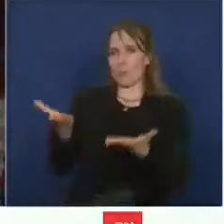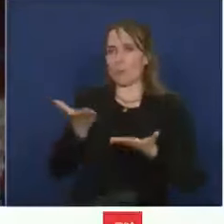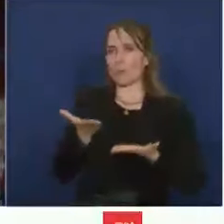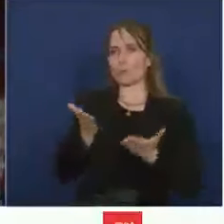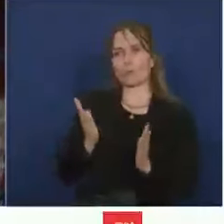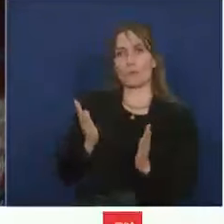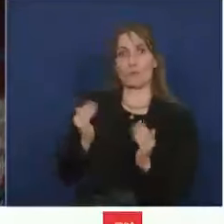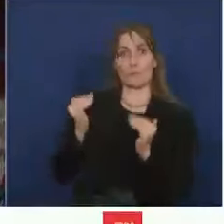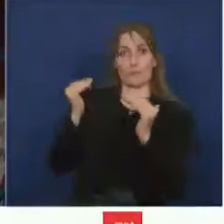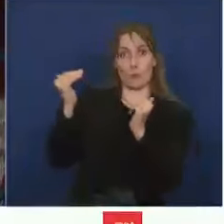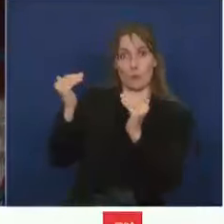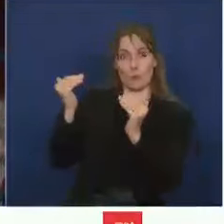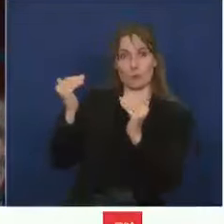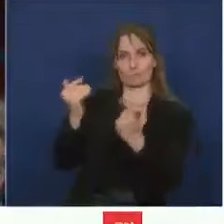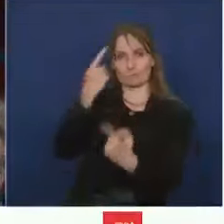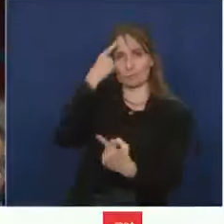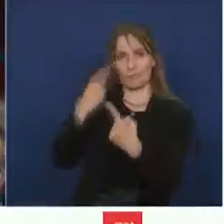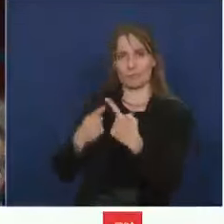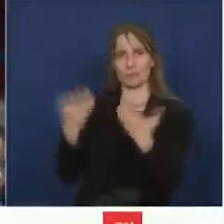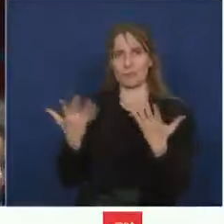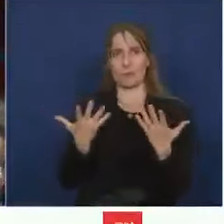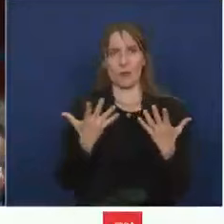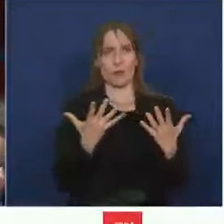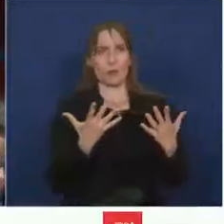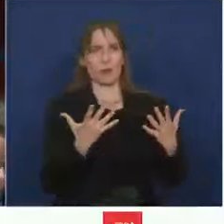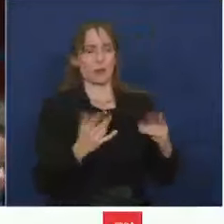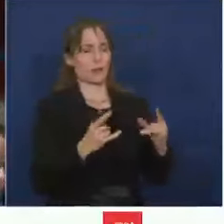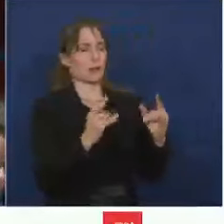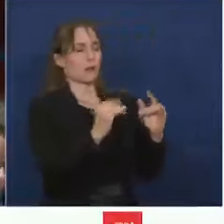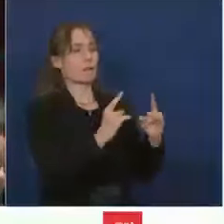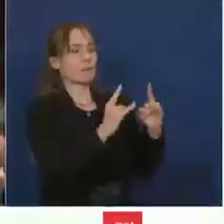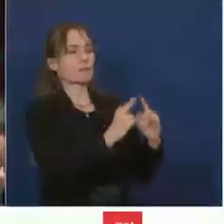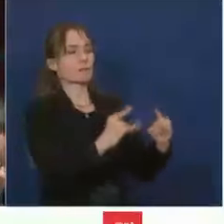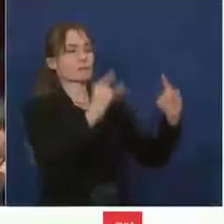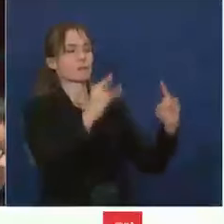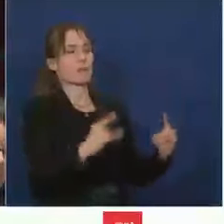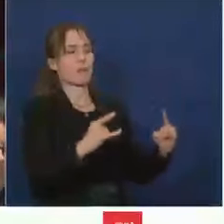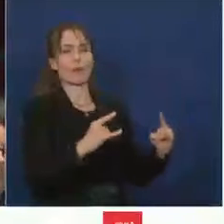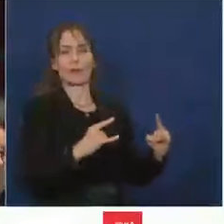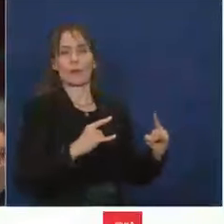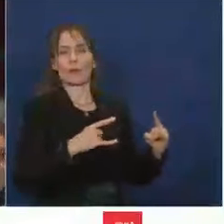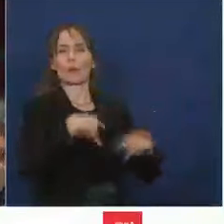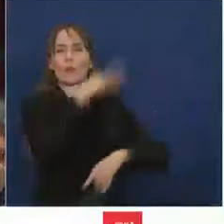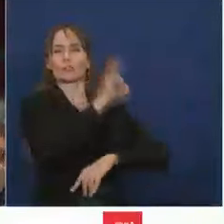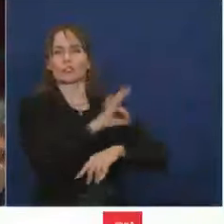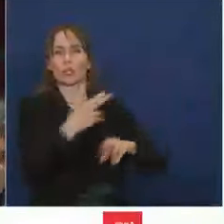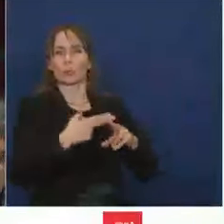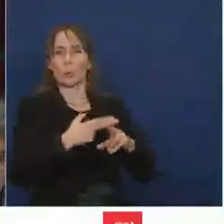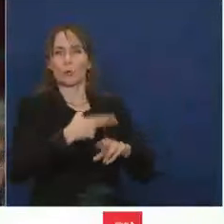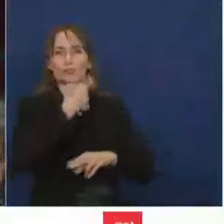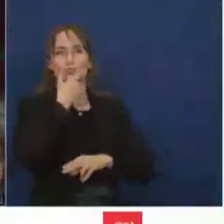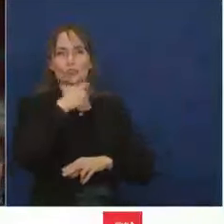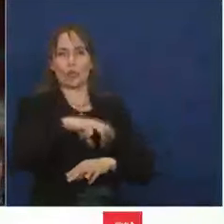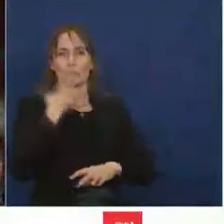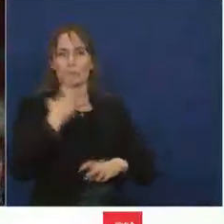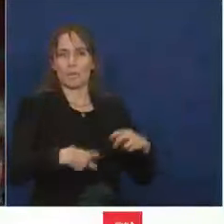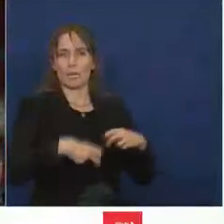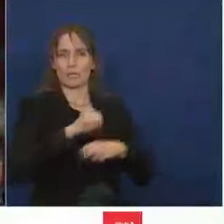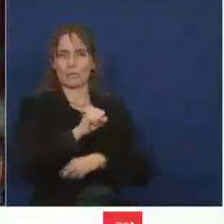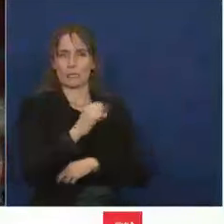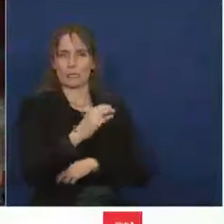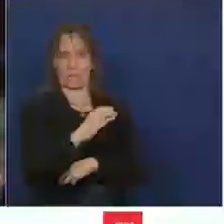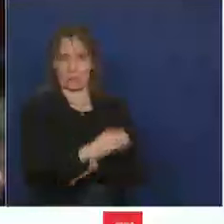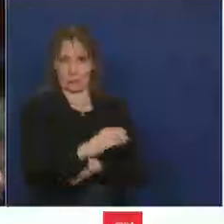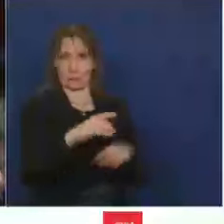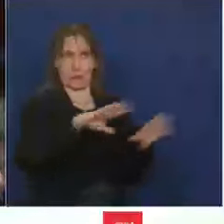mieux protéger le bâtiment qui abrite la serre de l'architecte Jean-Pierre Sec. Vous l'avez reçu avant notre conseil,